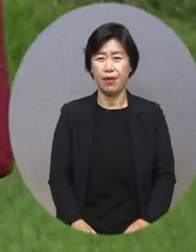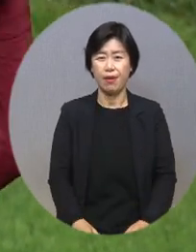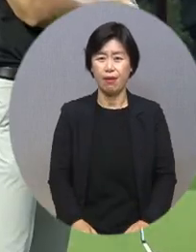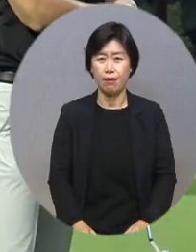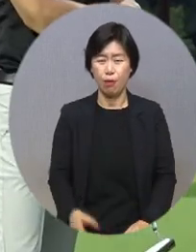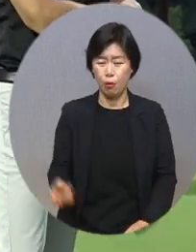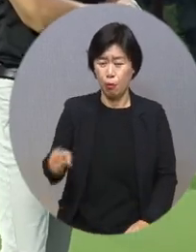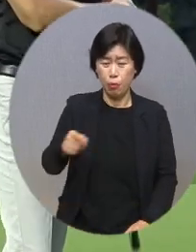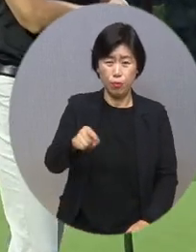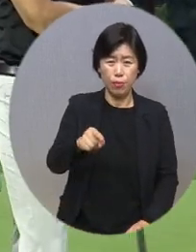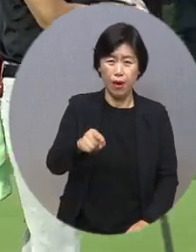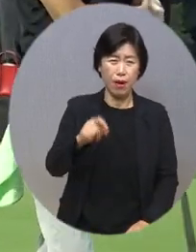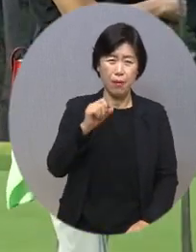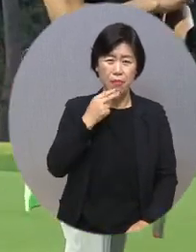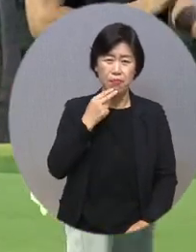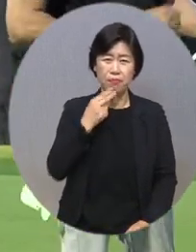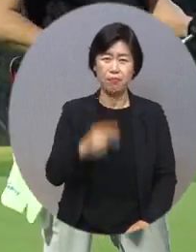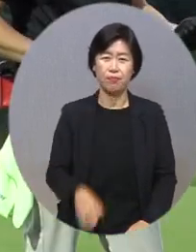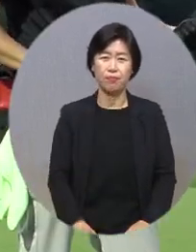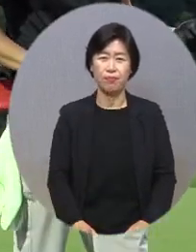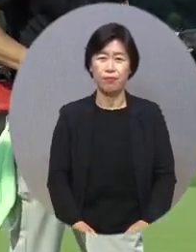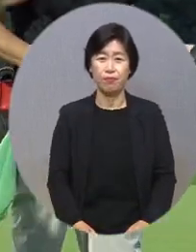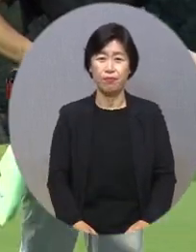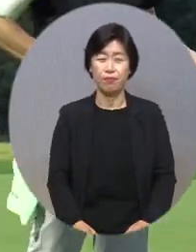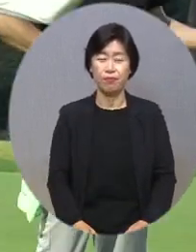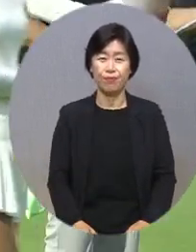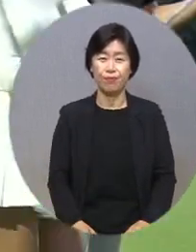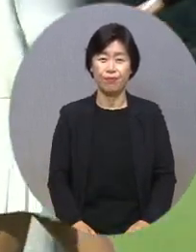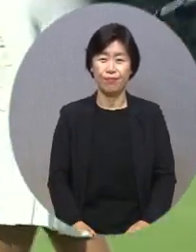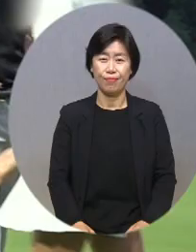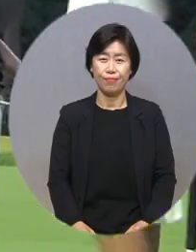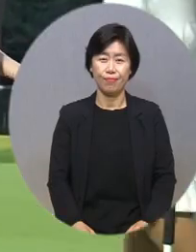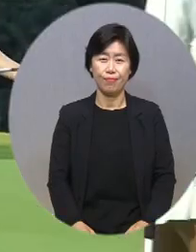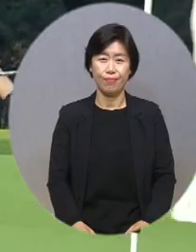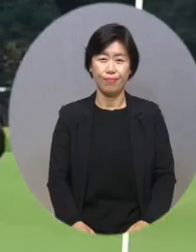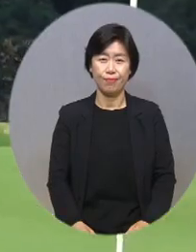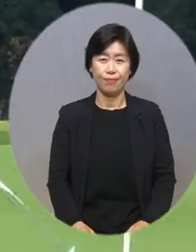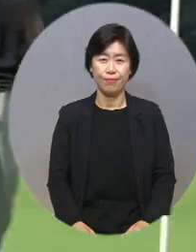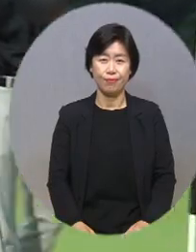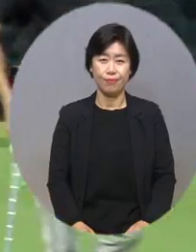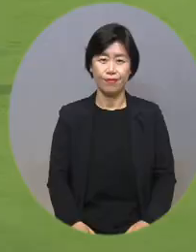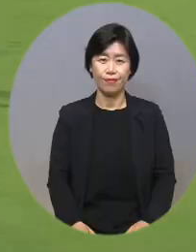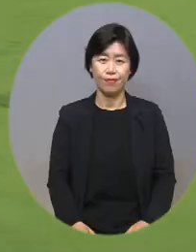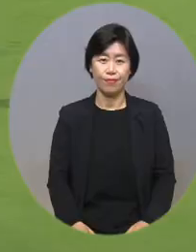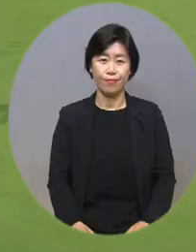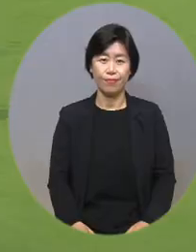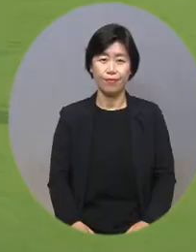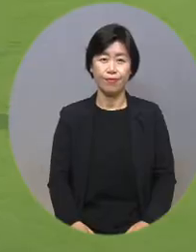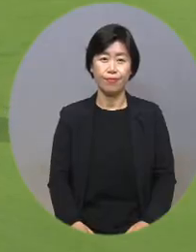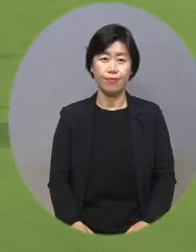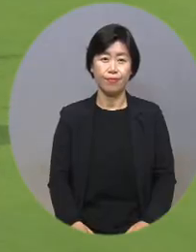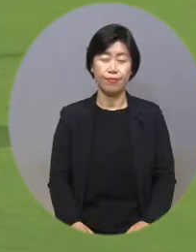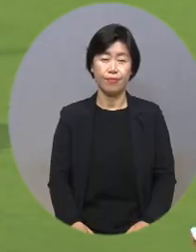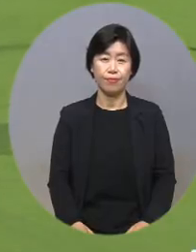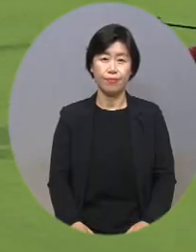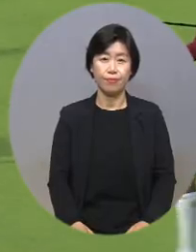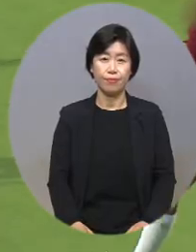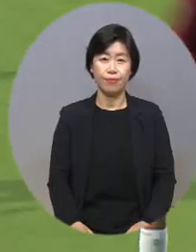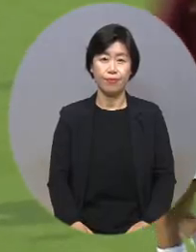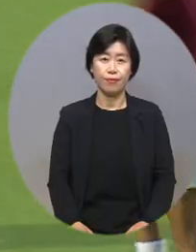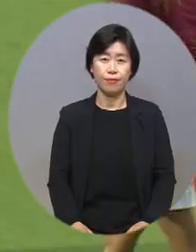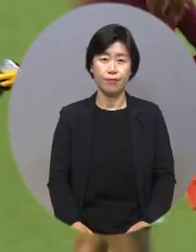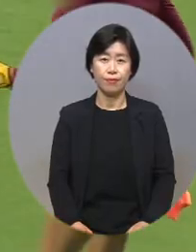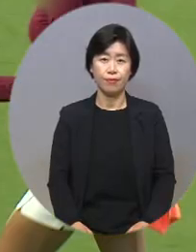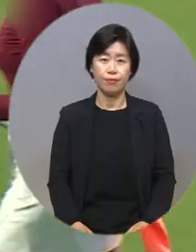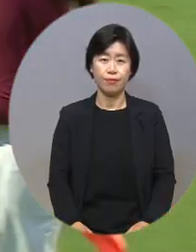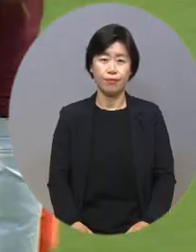고르네. 오케이 줄게요. 의미 없는데 힘빼지 마. 네. 의미 없는데 힘빼지 마. 그러니까. 가자, 가자. 그냥